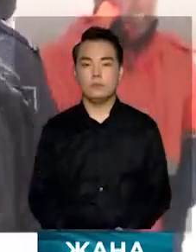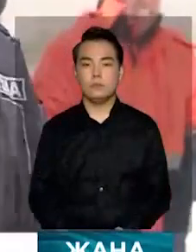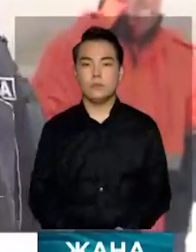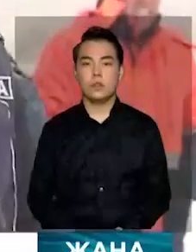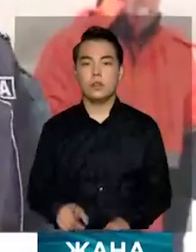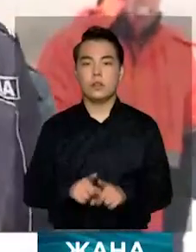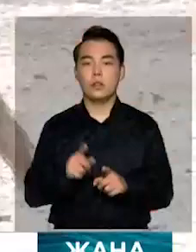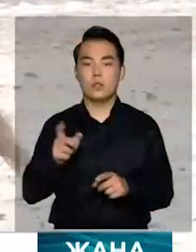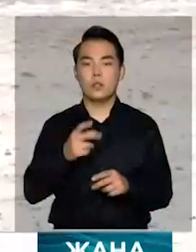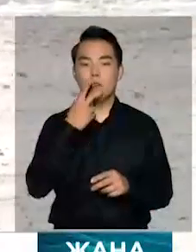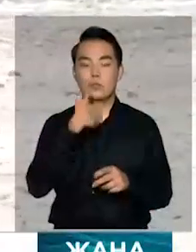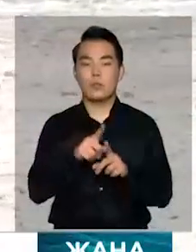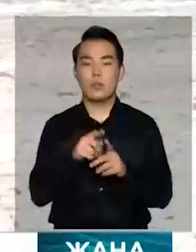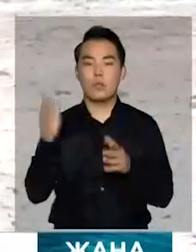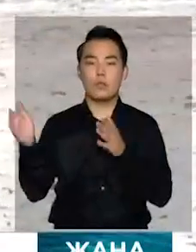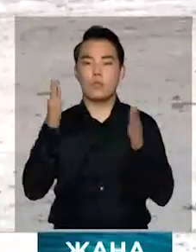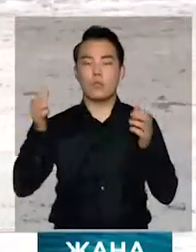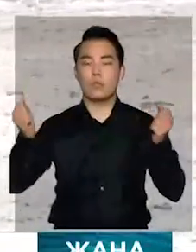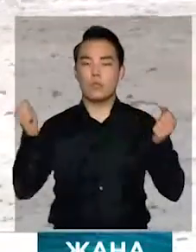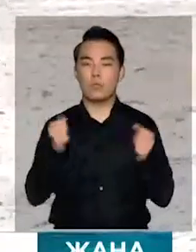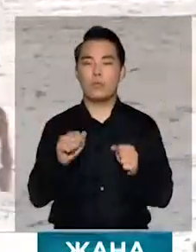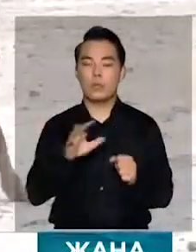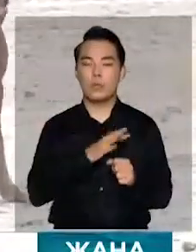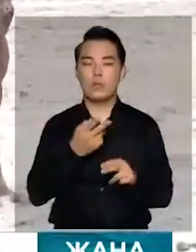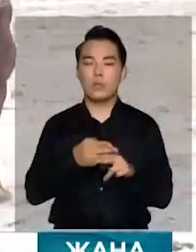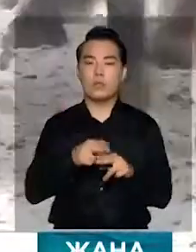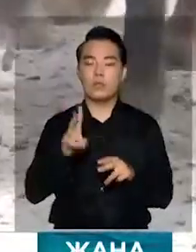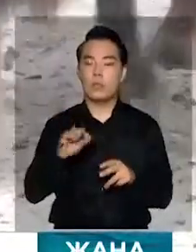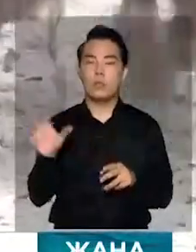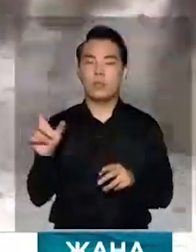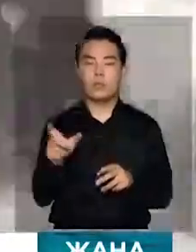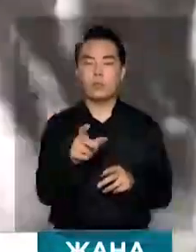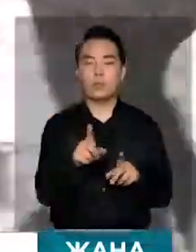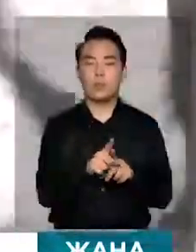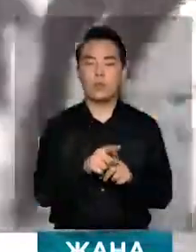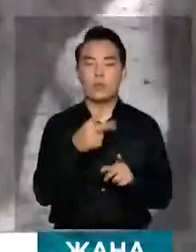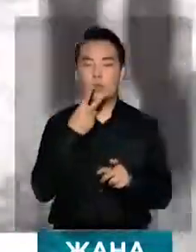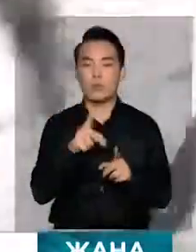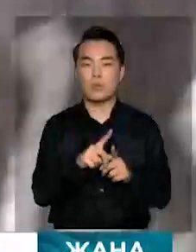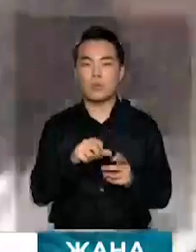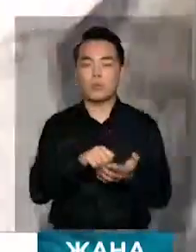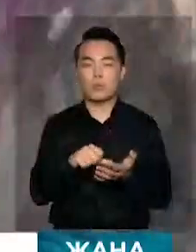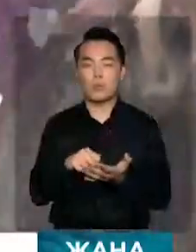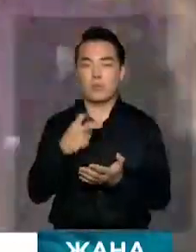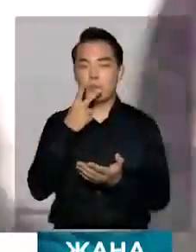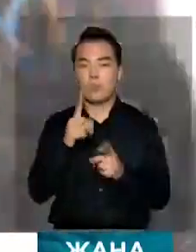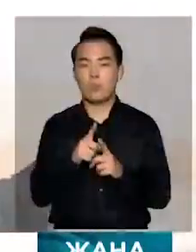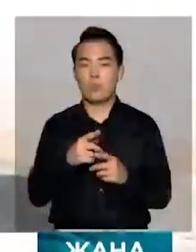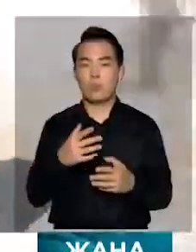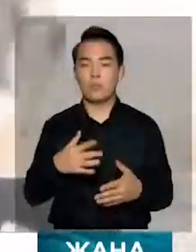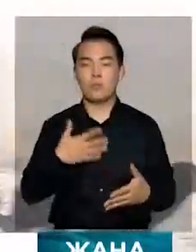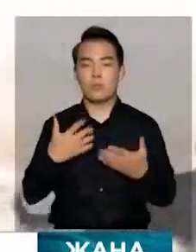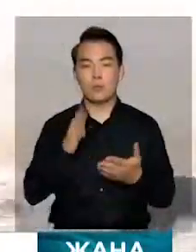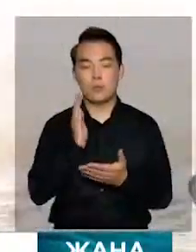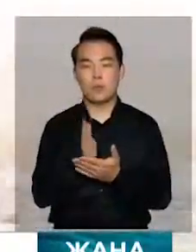Боранды бұлай қойғанда аязда күшейіп тұрды, бірақ алаңдағы көкпаршының есілдерді серкеде, жанкүйерлерге бойды шымырлатар қиқу мен ат тұяғының